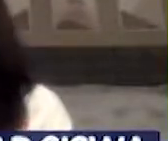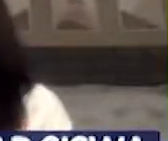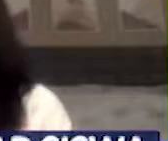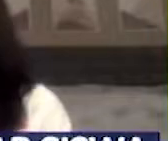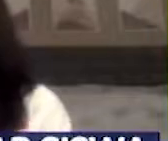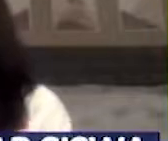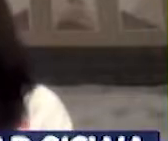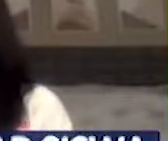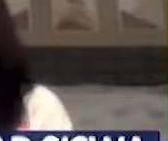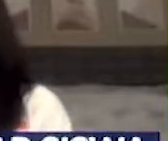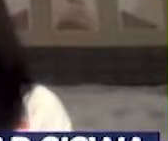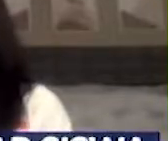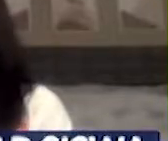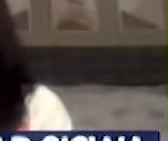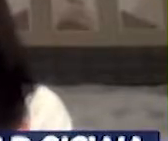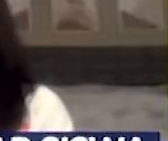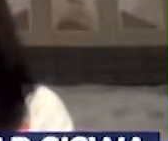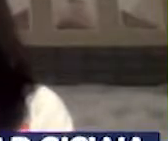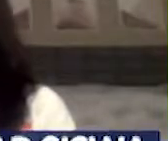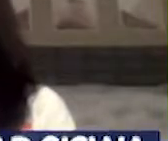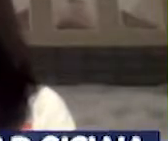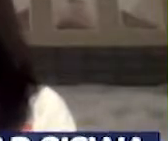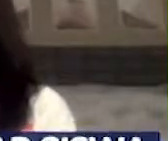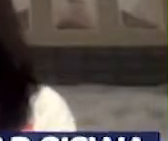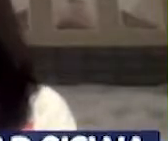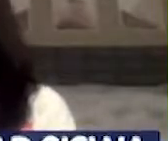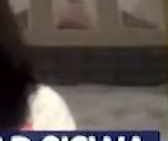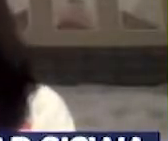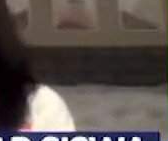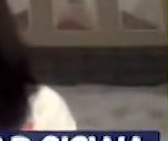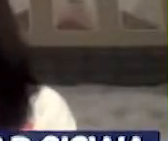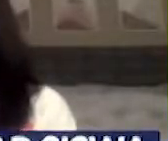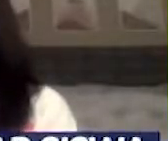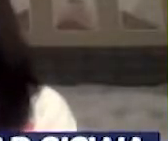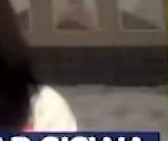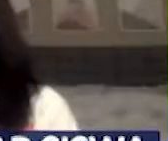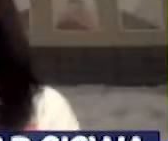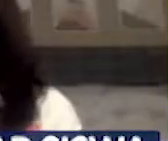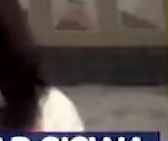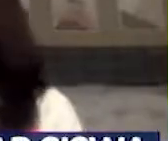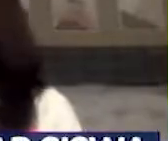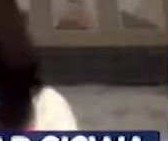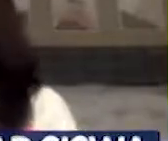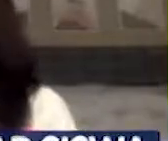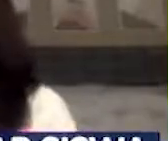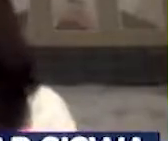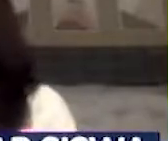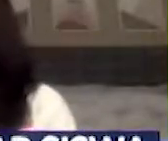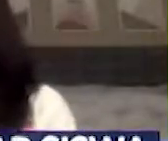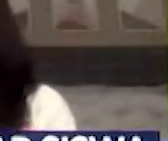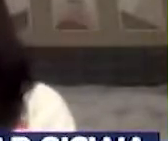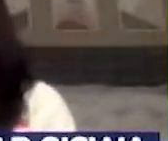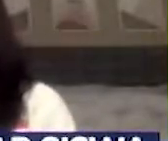rezeki beri kebebasan Ya kembali lagi kepada pihak sekolah untuk bisa melaksanakan kurikulum ini atau tetap mengacu ke